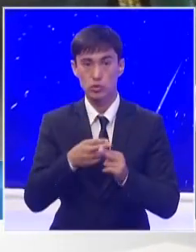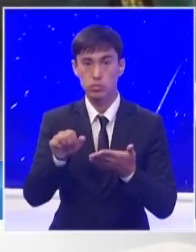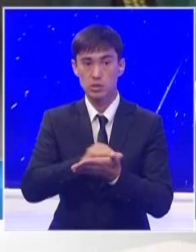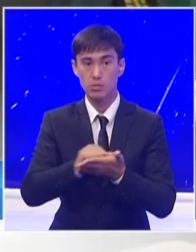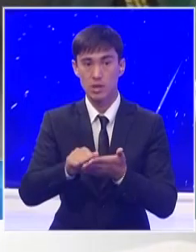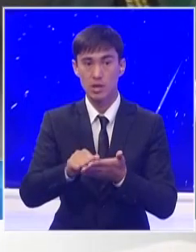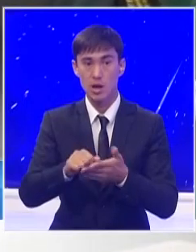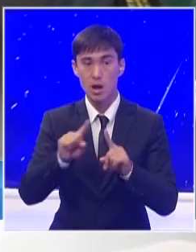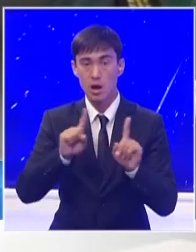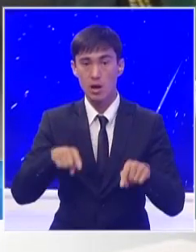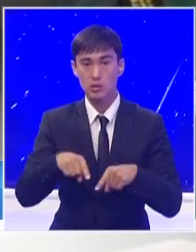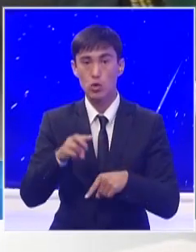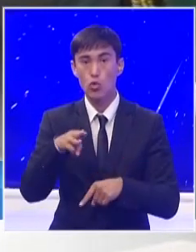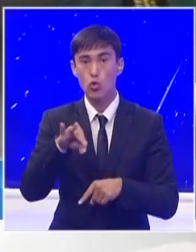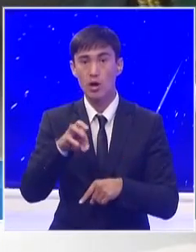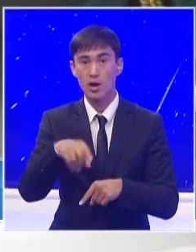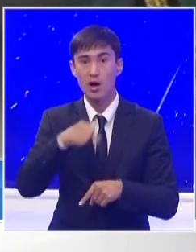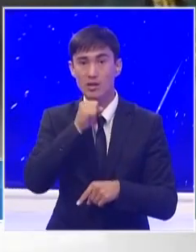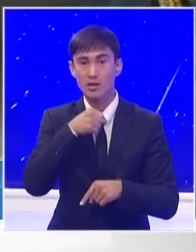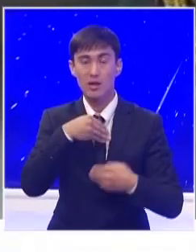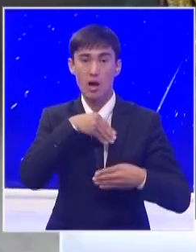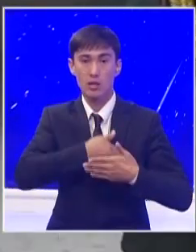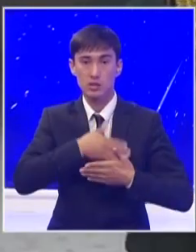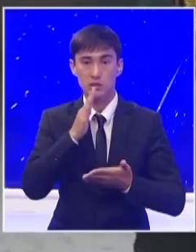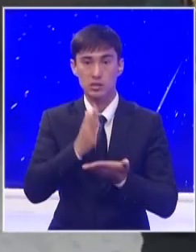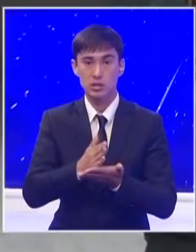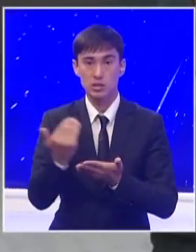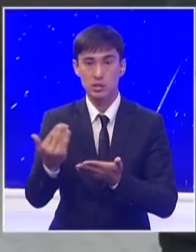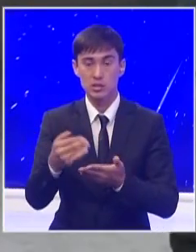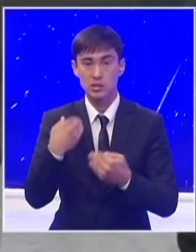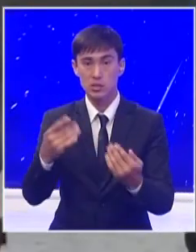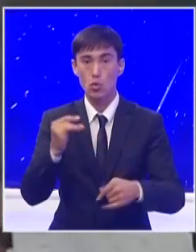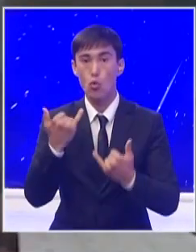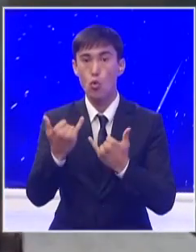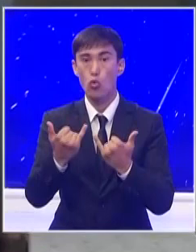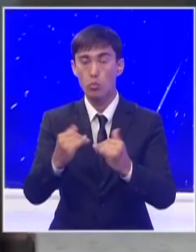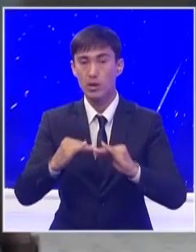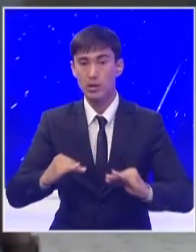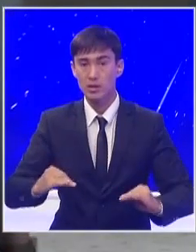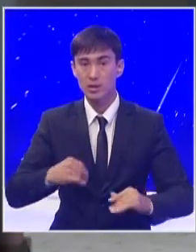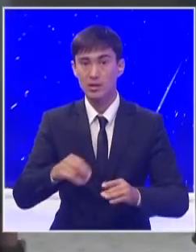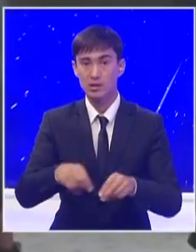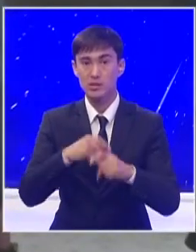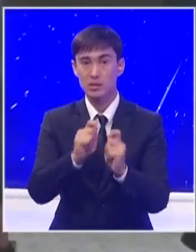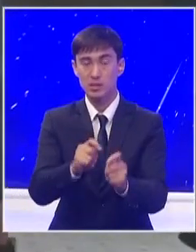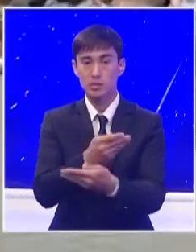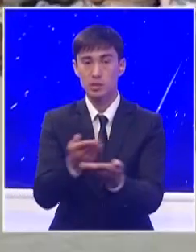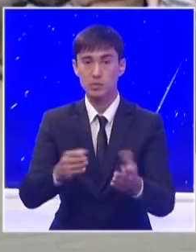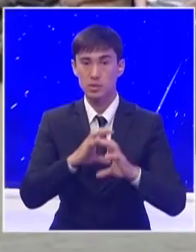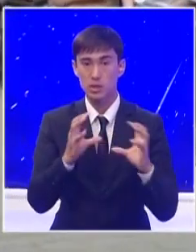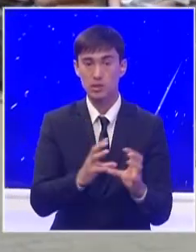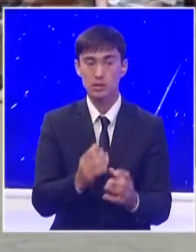Төрегелді атаның жан қалтасында жатты. Біз сіздерге тапсырамыз. Ұрпақтары құнды жәдігерді көздің қарашығындай сақтарсыздар.